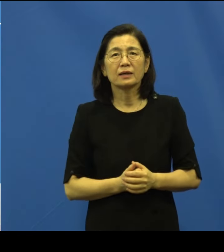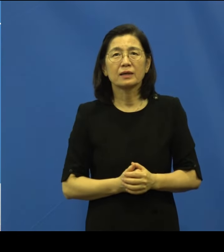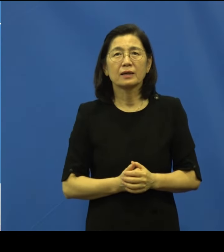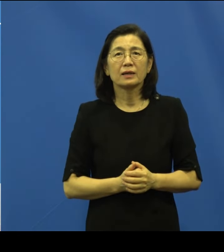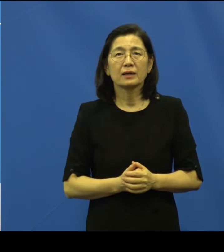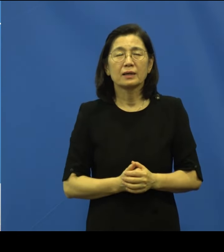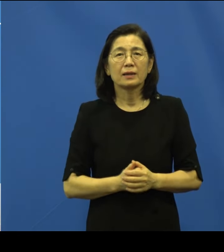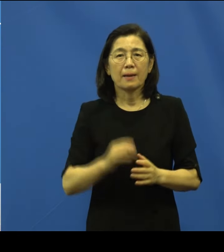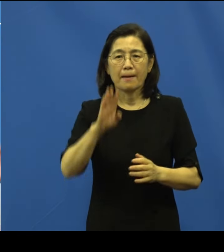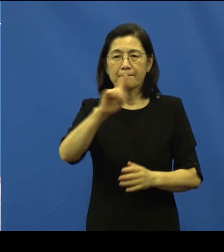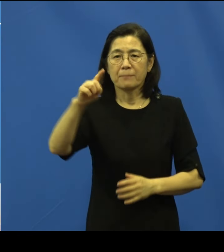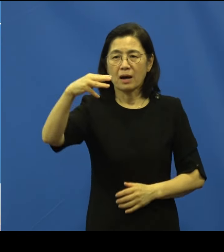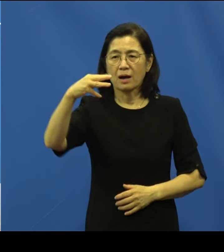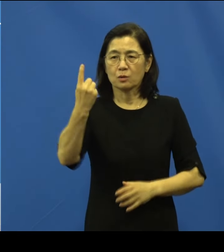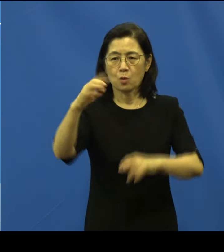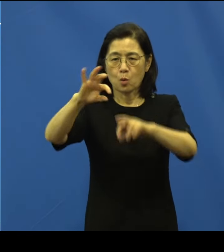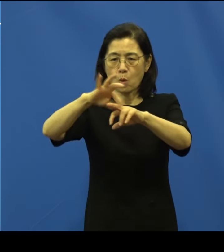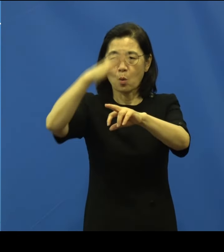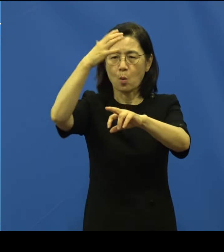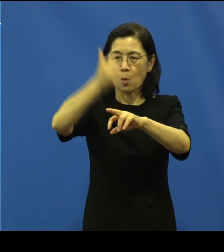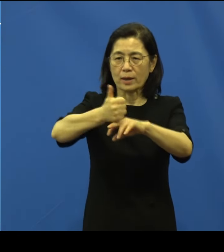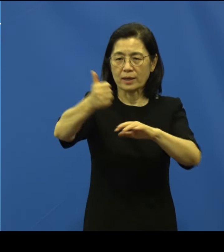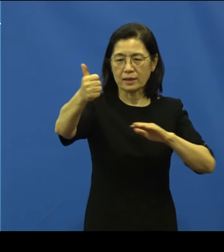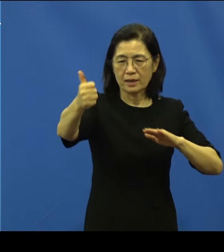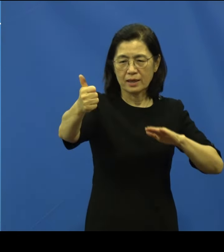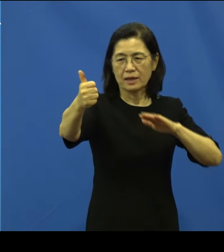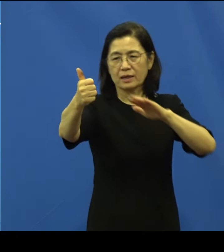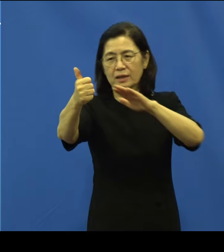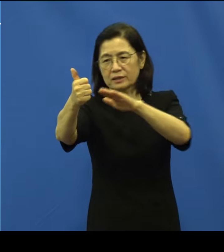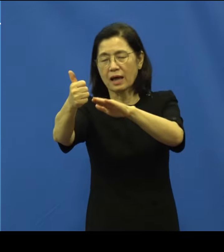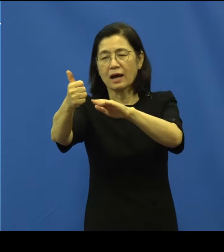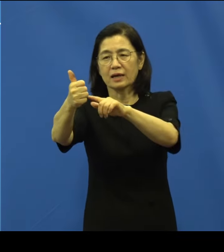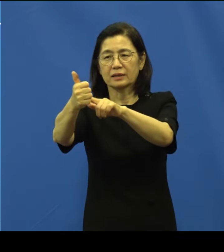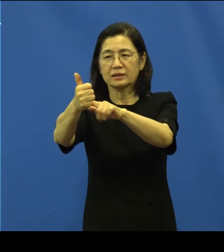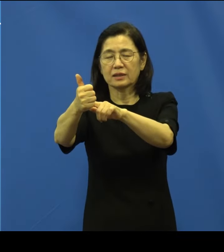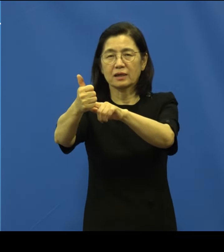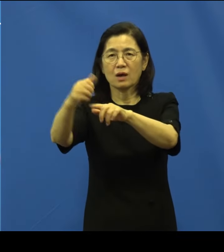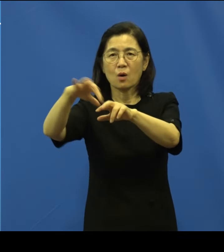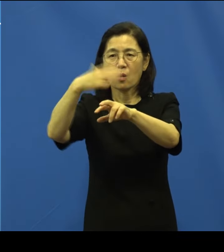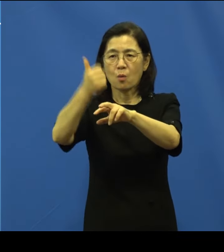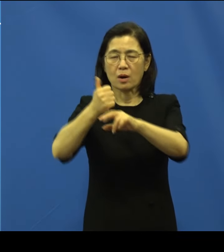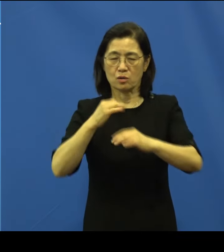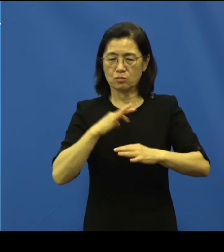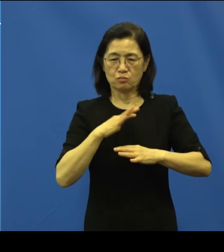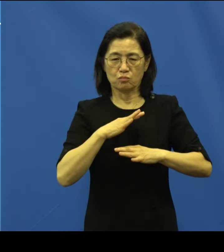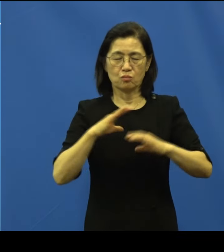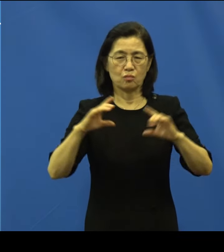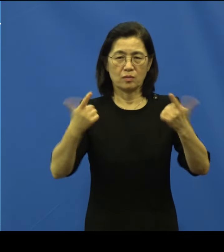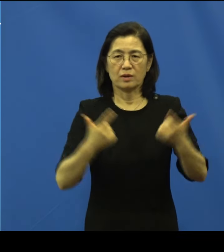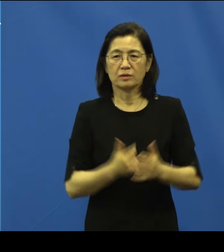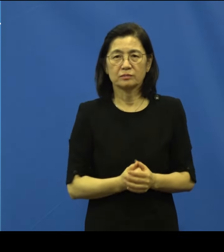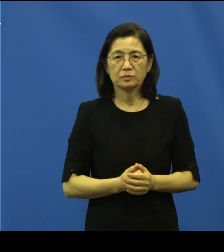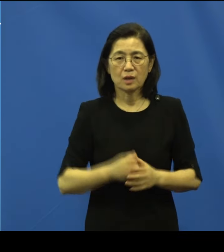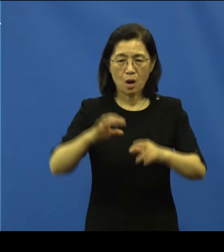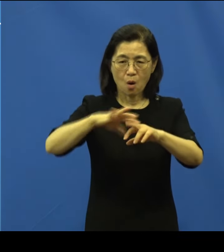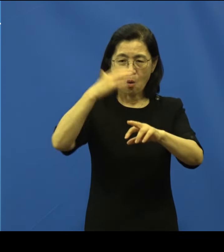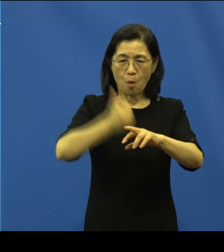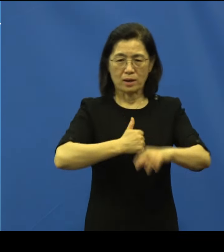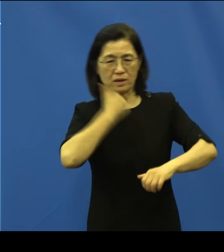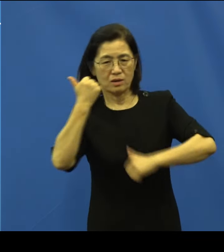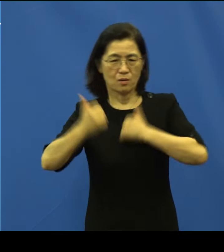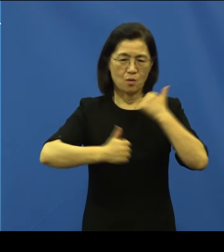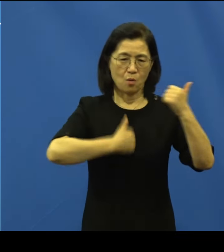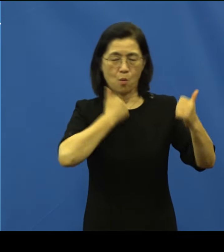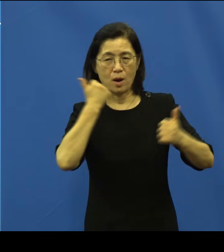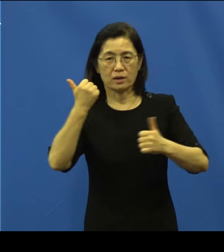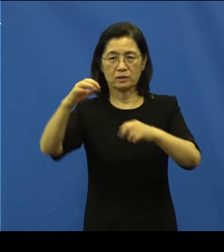바로 앞에 가는데 바로를 무서워하지 않아요. 바로가 지금 막 그냥 열받아가지고 노예했는데 그